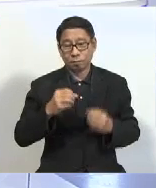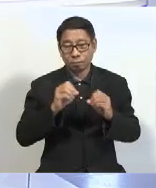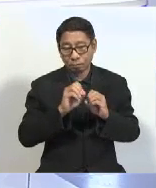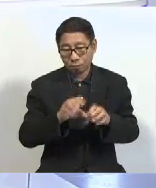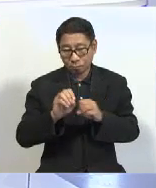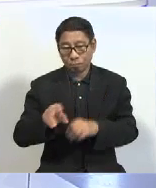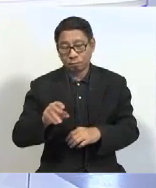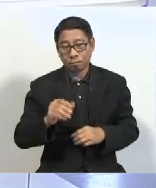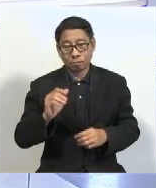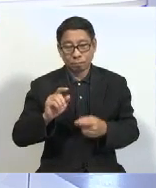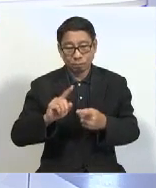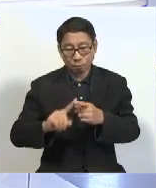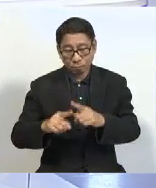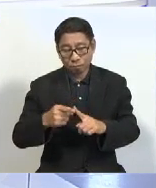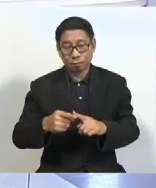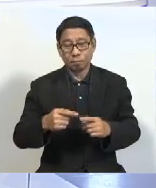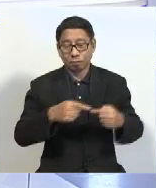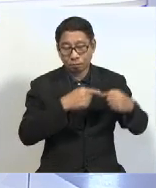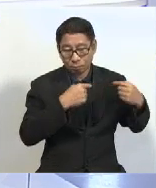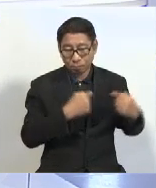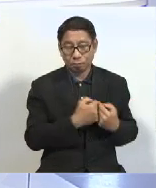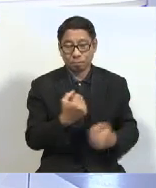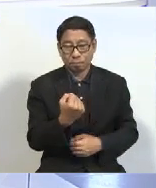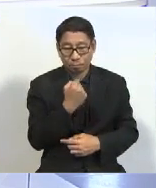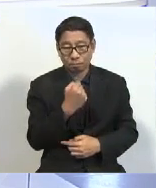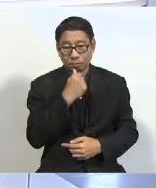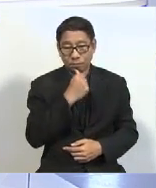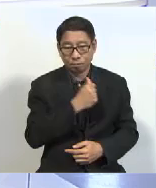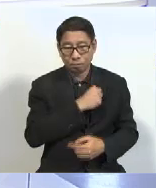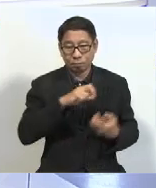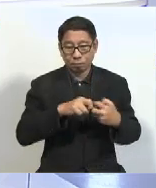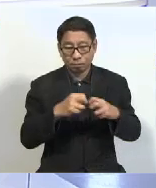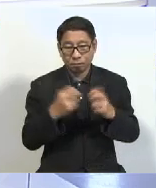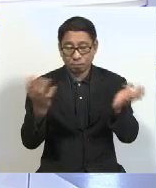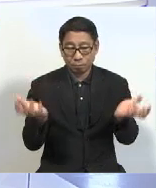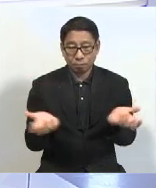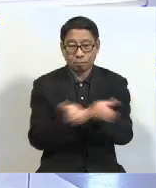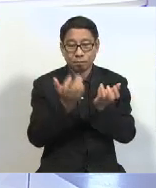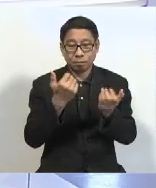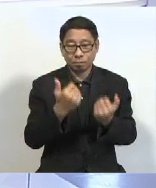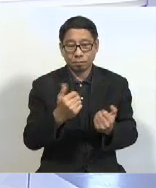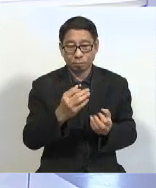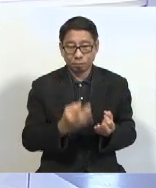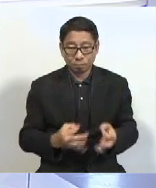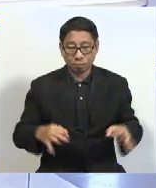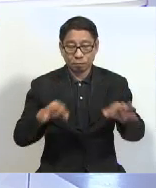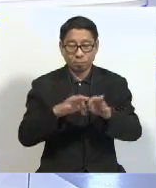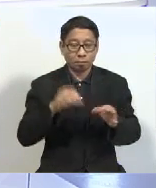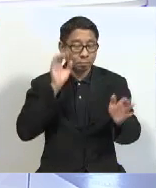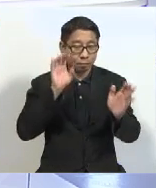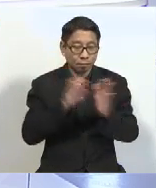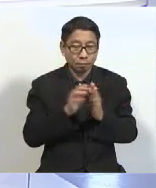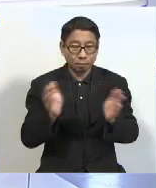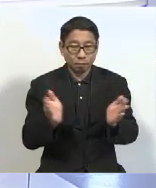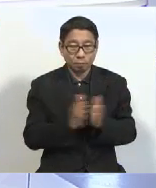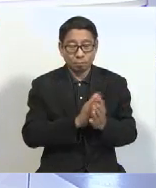เองว่าถ้าถูกล้อเลียนเราต้องมีจิตใจที่เข้มแข็งยังไงบ้างไม่ให้ถูกกระทบแบบนี้นะคะแล้วก็ที่สำคัญก็คือภาพรวมทั้งประเ